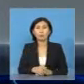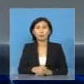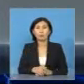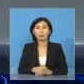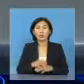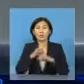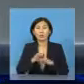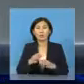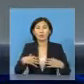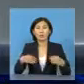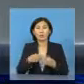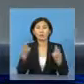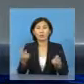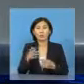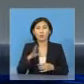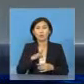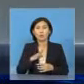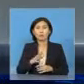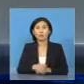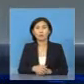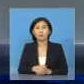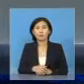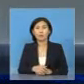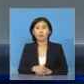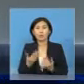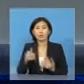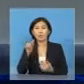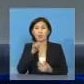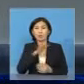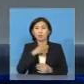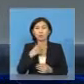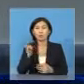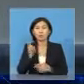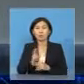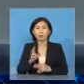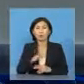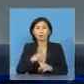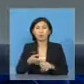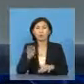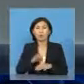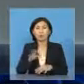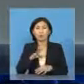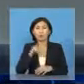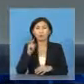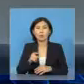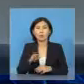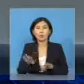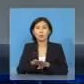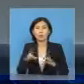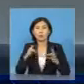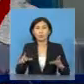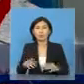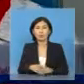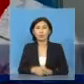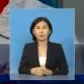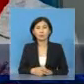Не проводить семейные торжества и банкеты. Ведь не секрет, что многие подхватывают эту заразу именно на таких